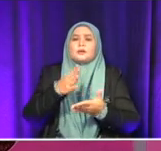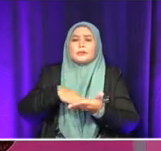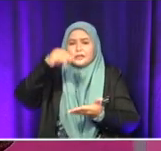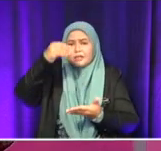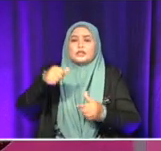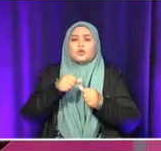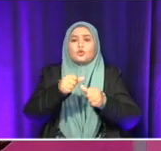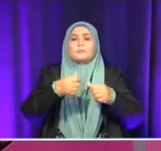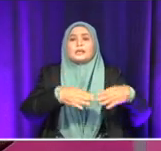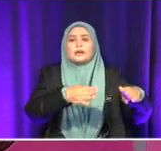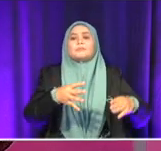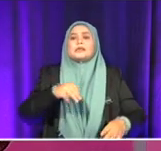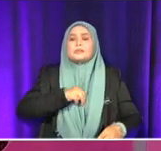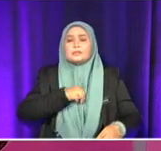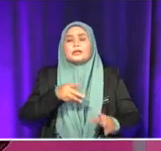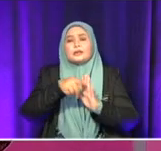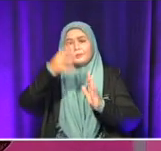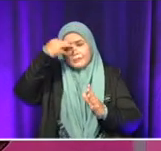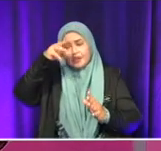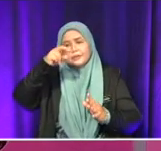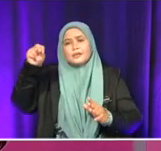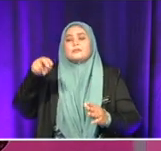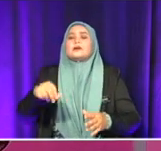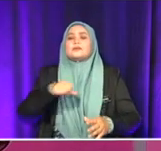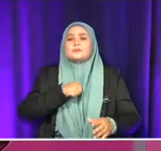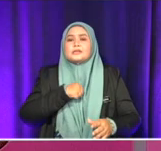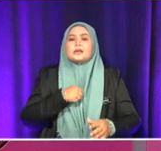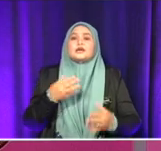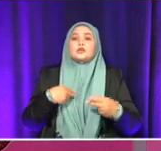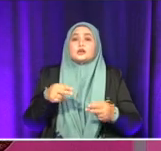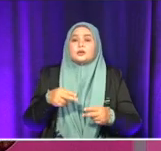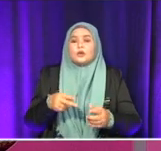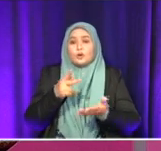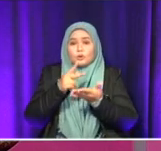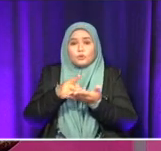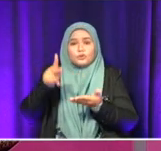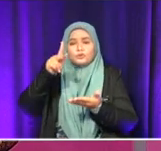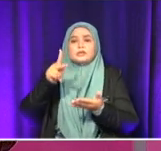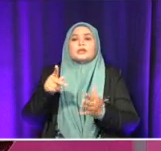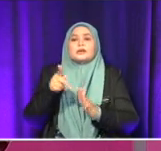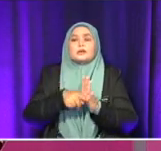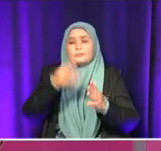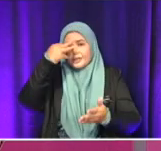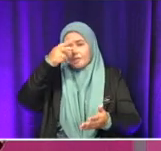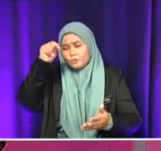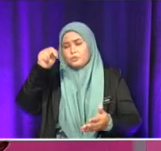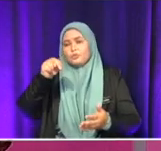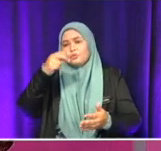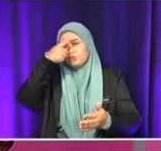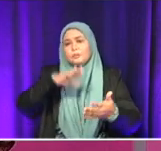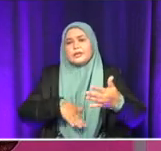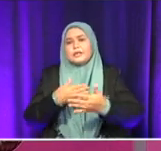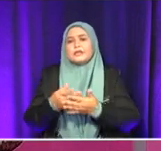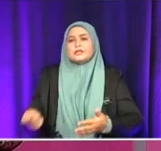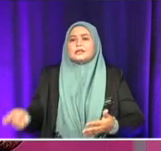Oke kemahiran masing-masing seterusnya mengadakan kursus kemahiran untuk melahirkan tenaga kerja sekarang